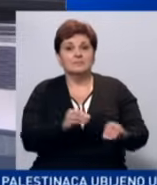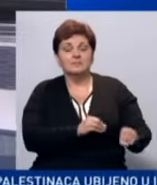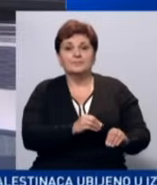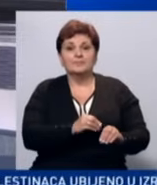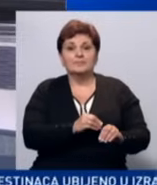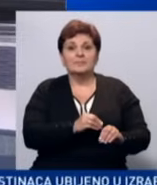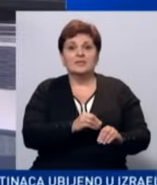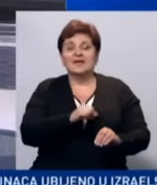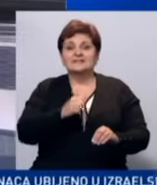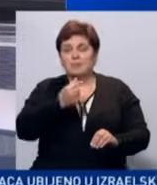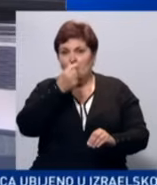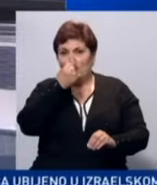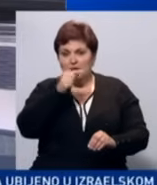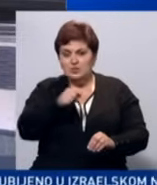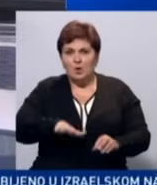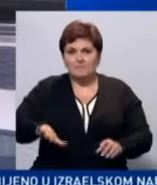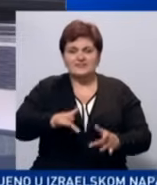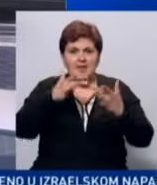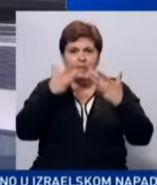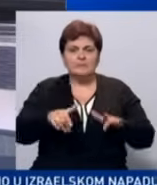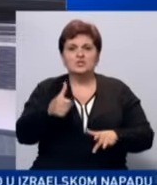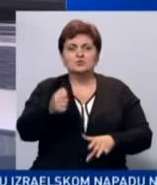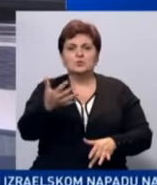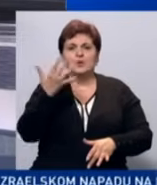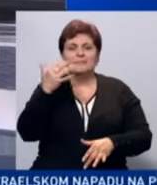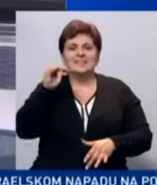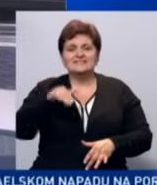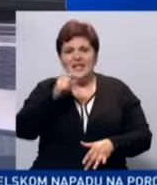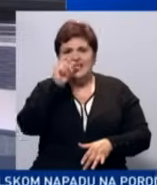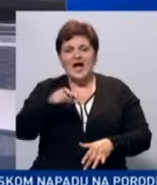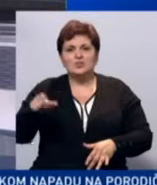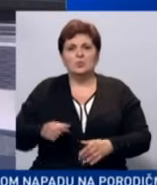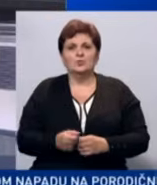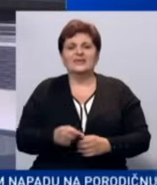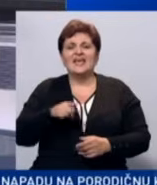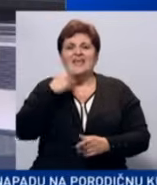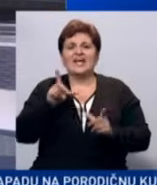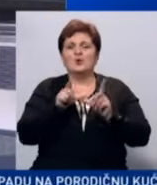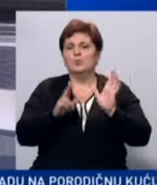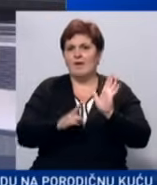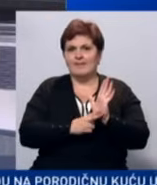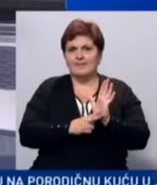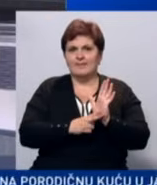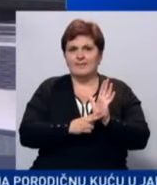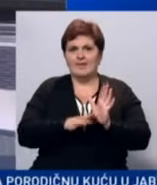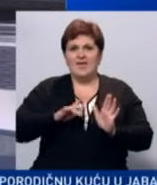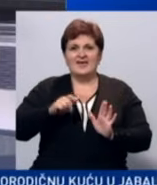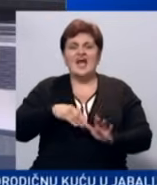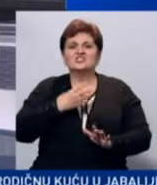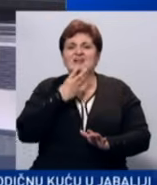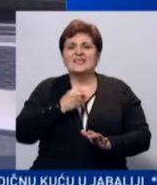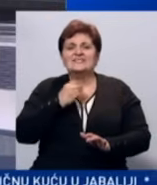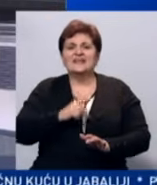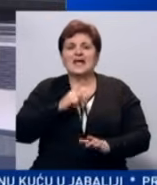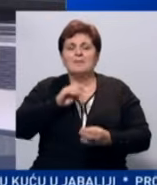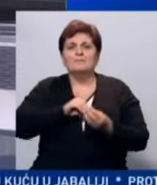ofanzive. Samo u ponedjeljak to područje napustilo je 150.000 ljudi, saopćili su Ujedinjeni narodi. Građani Izraela, među